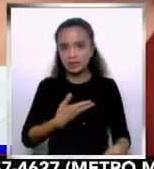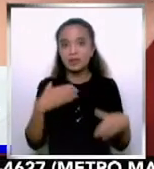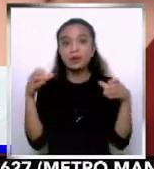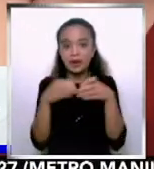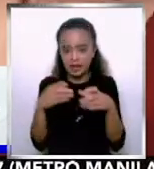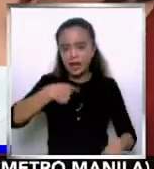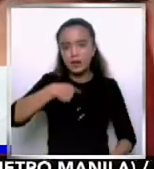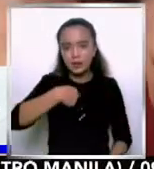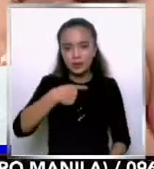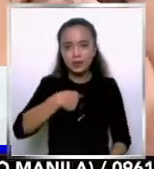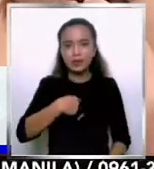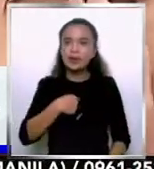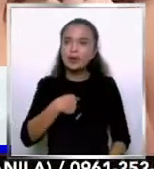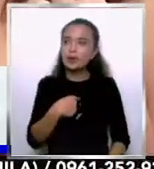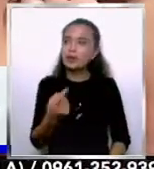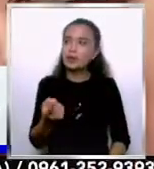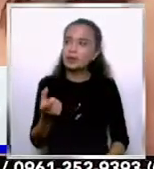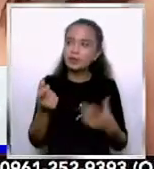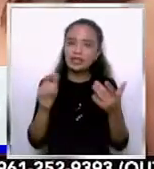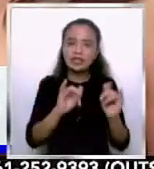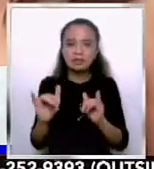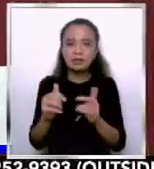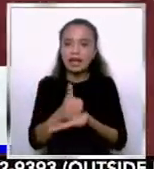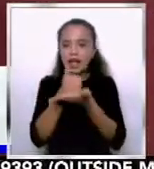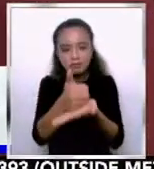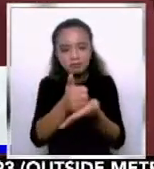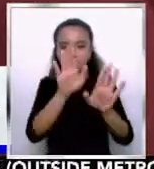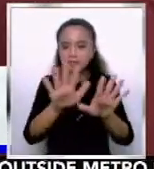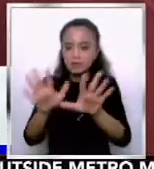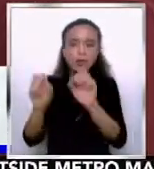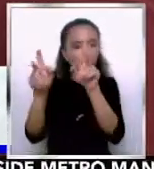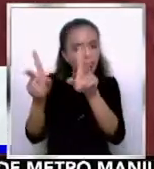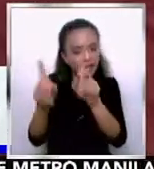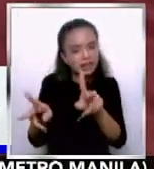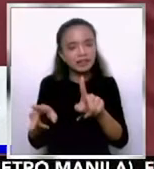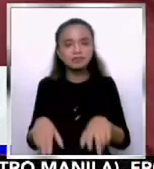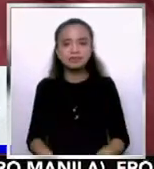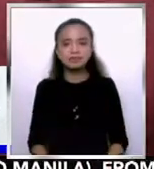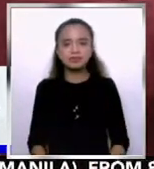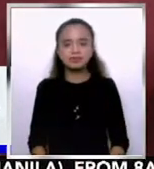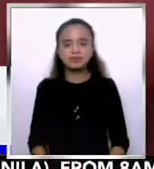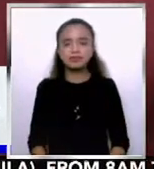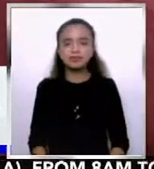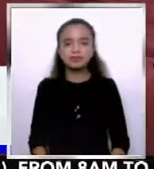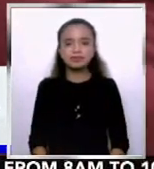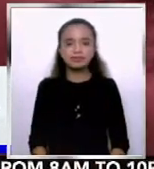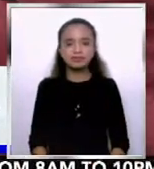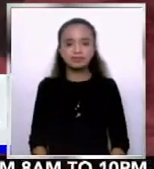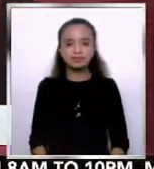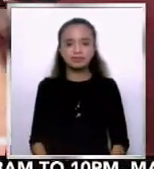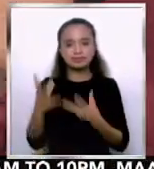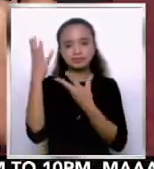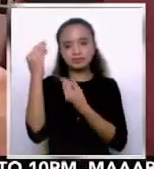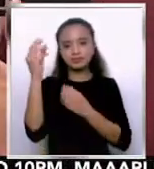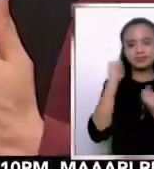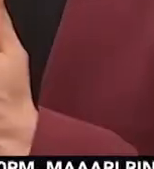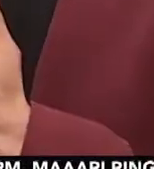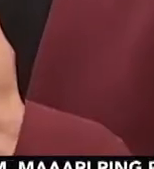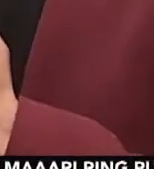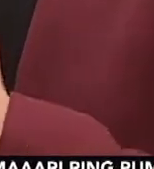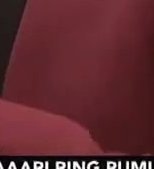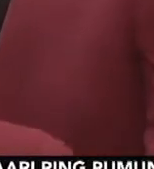Ako yung taga pa-relax kay B na parang, okay to, ganyan lang yan dito. War Santiago, updated sa